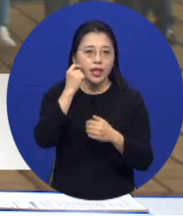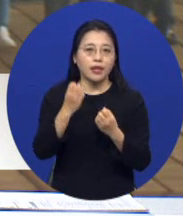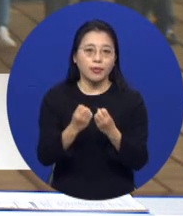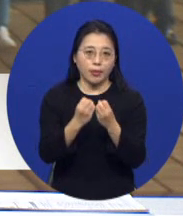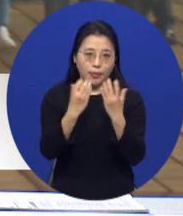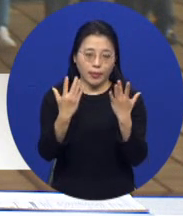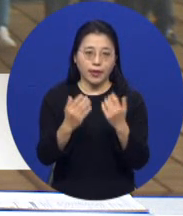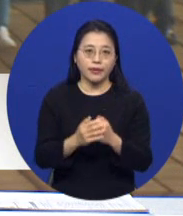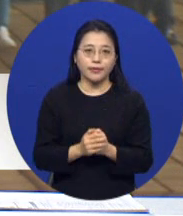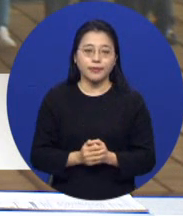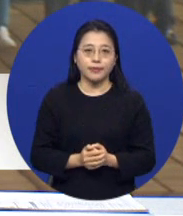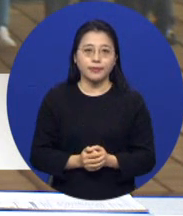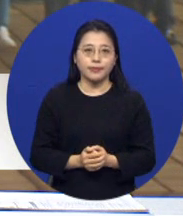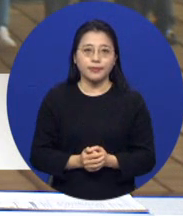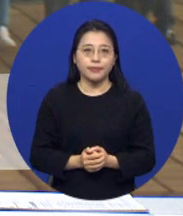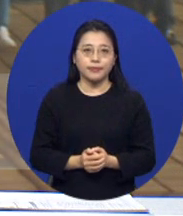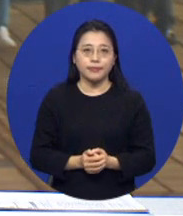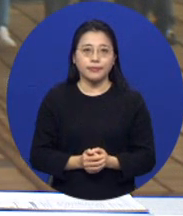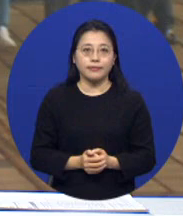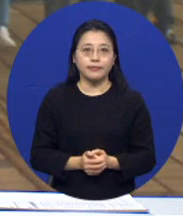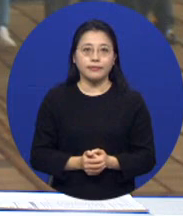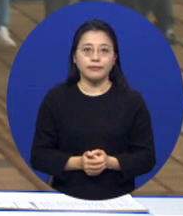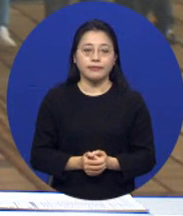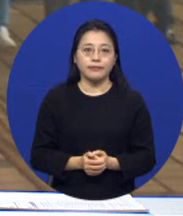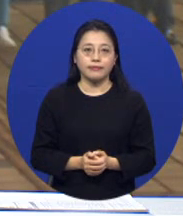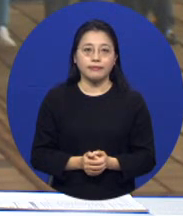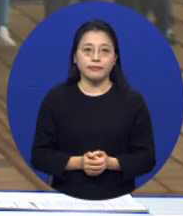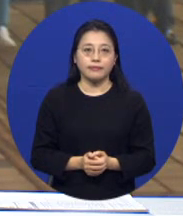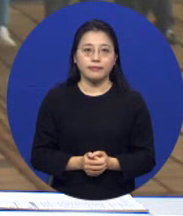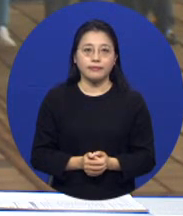활기를 되찾고 있습니다 홍수현 기자입니다